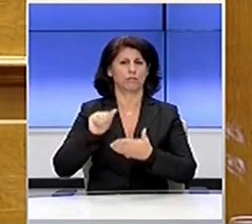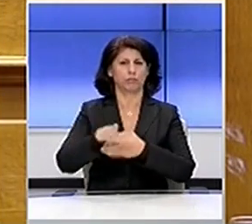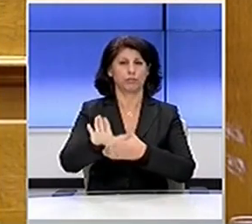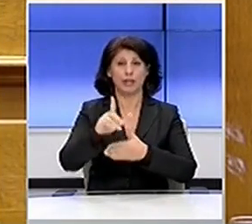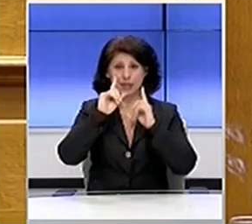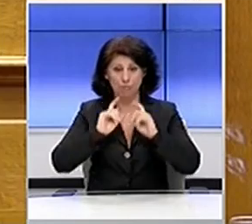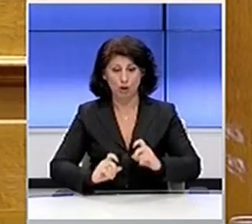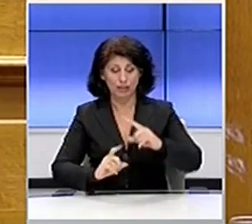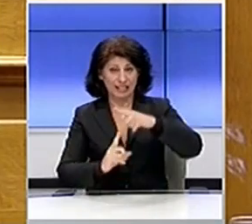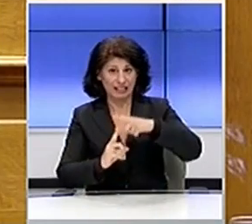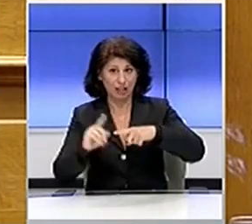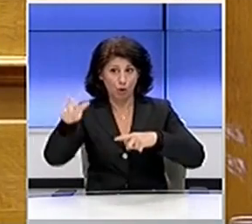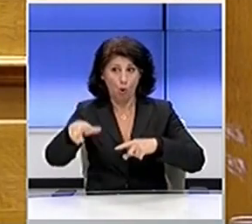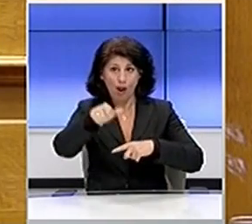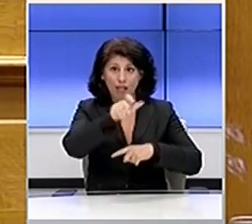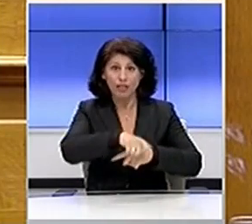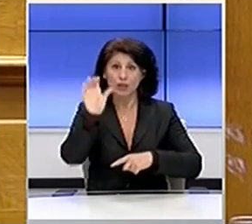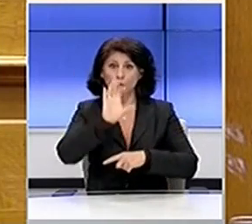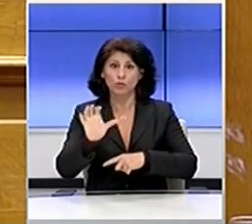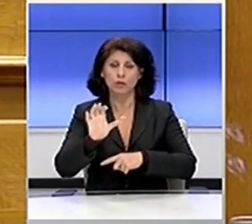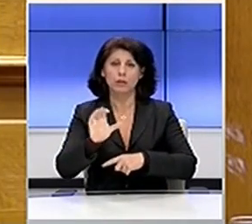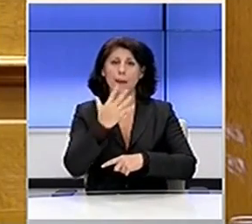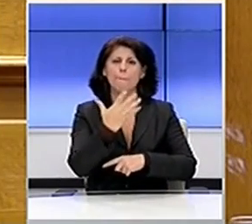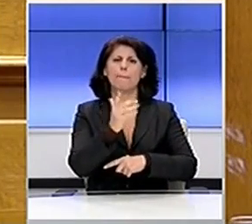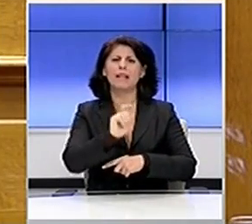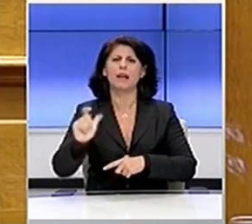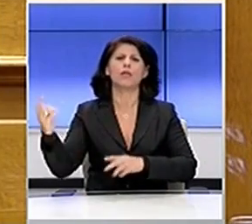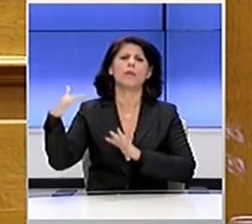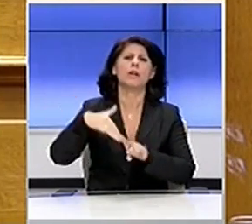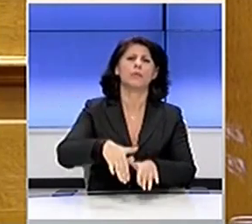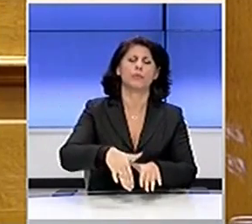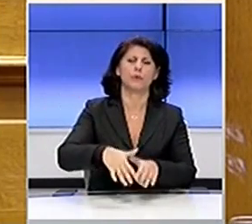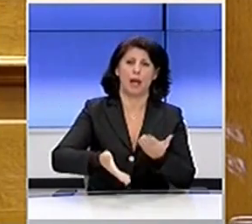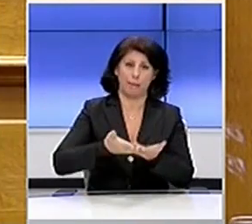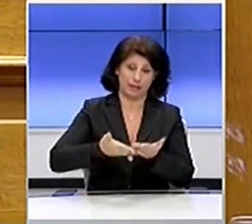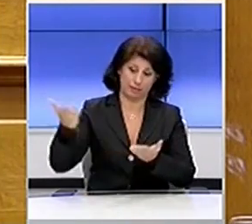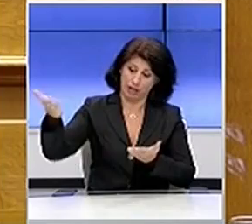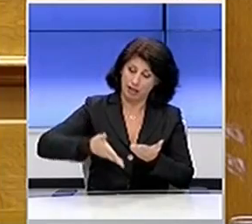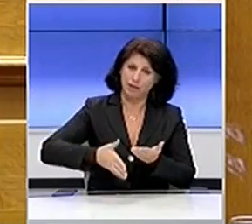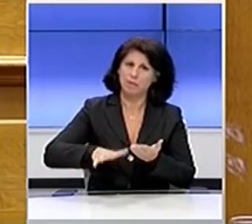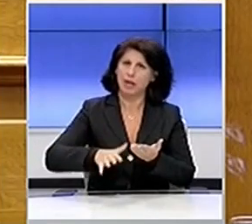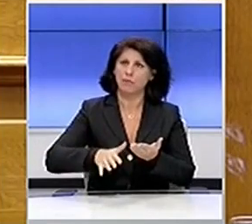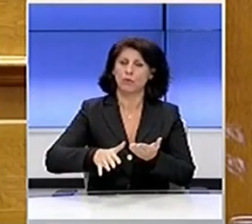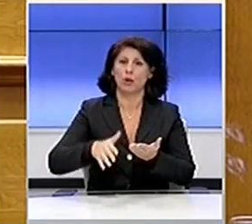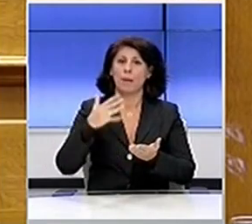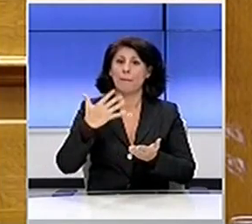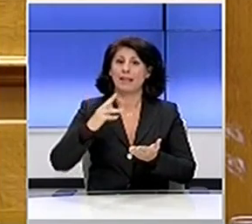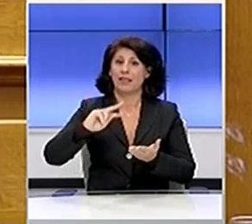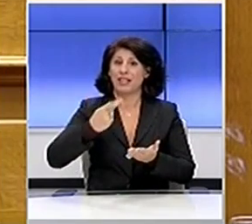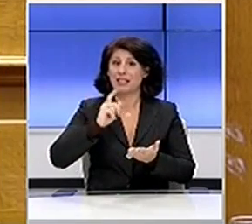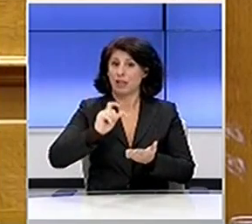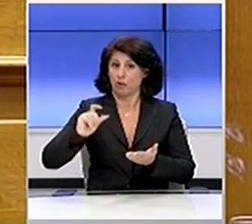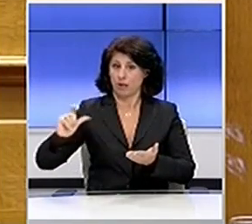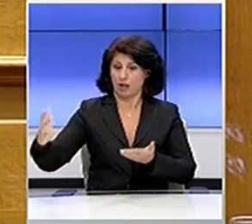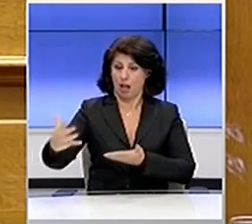βάζαμε υποχρεωτικά τεστ PCR, θα είχαμε αντί για 5 εκατομμύρια επισκέπτες που ήρθαν και κοντά στα 5 δισεκατομμύρια